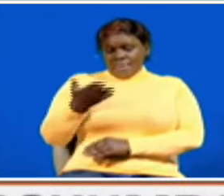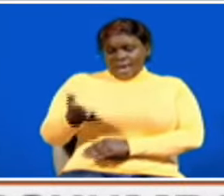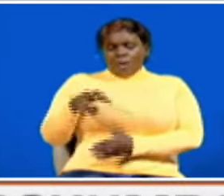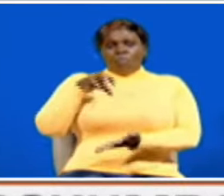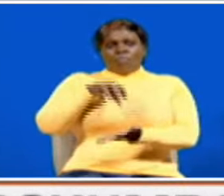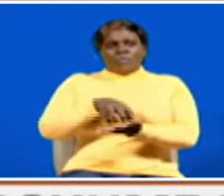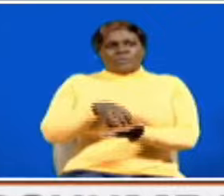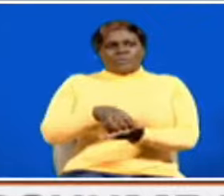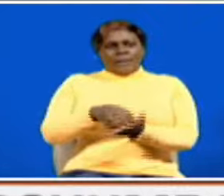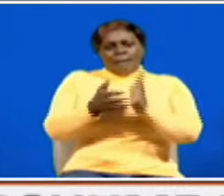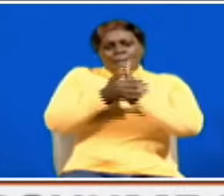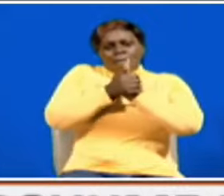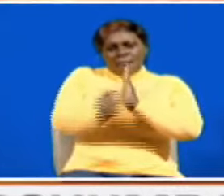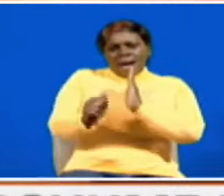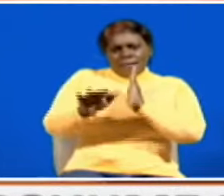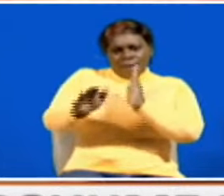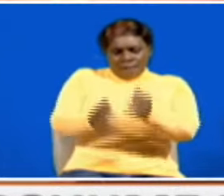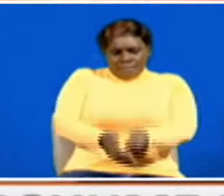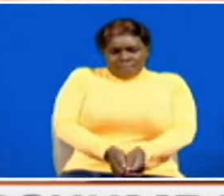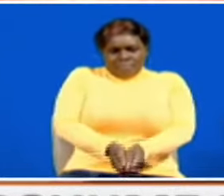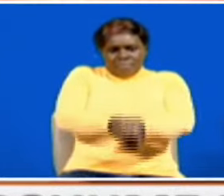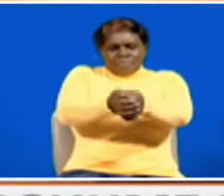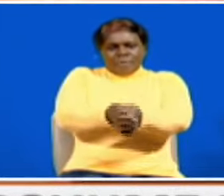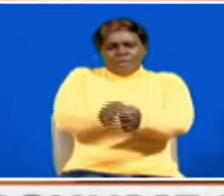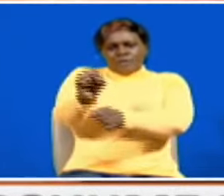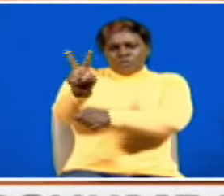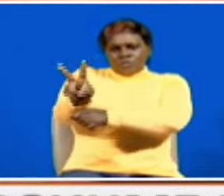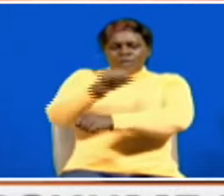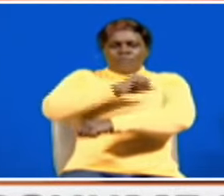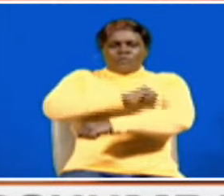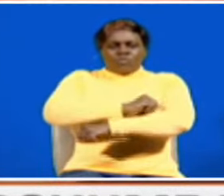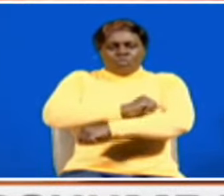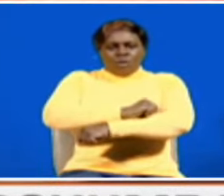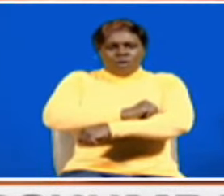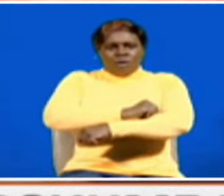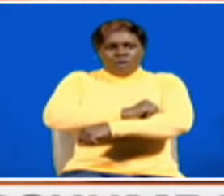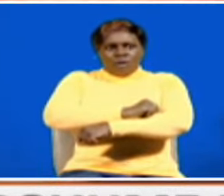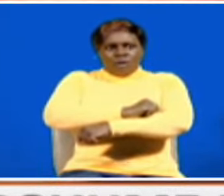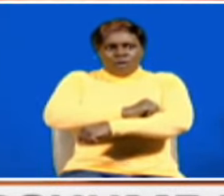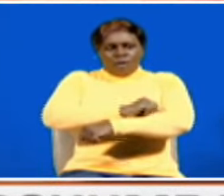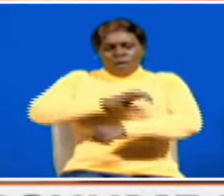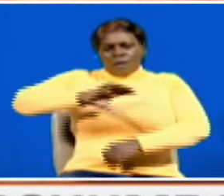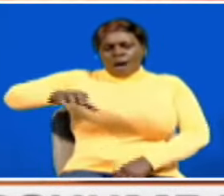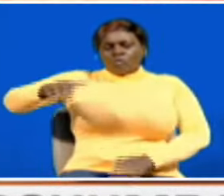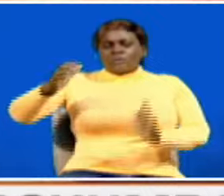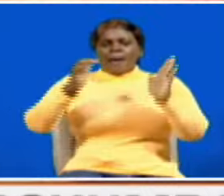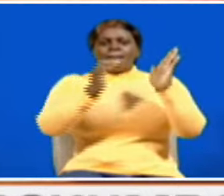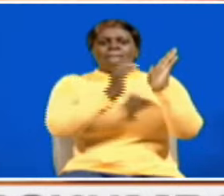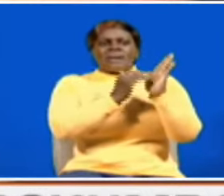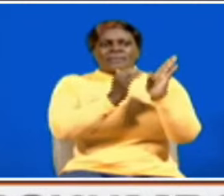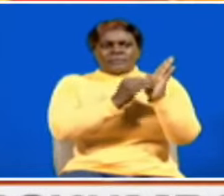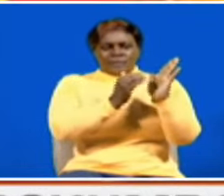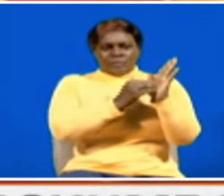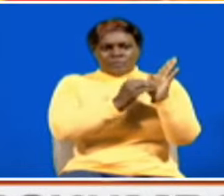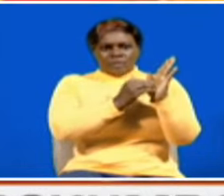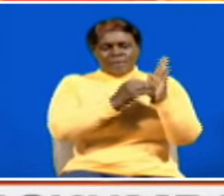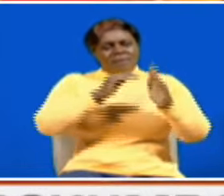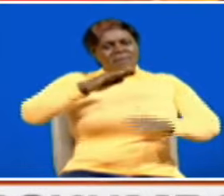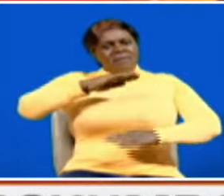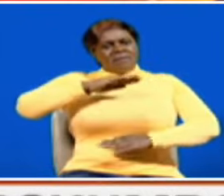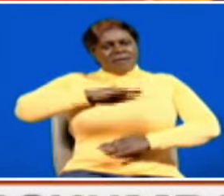now. Umahiri wake wa voliboli akiwa katika shule ya pili ya Kwanthanze iliyoko kaunti ya Machakos ulikuwa